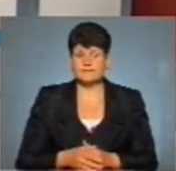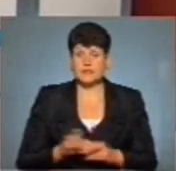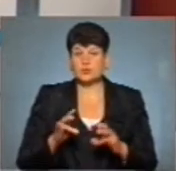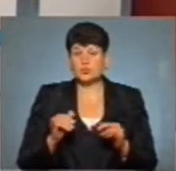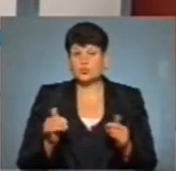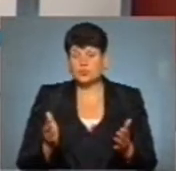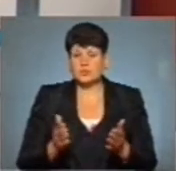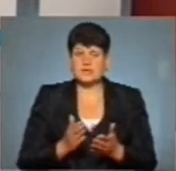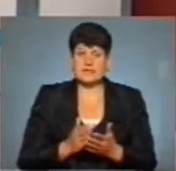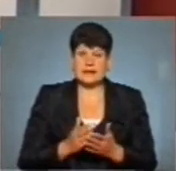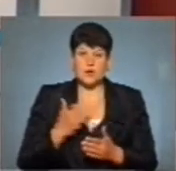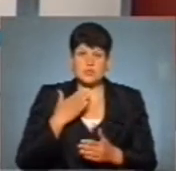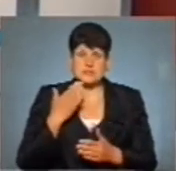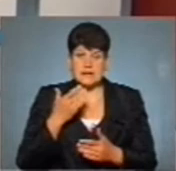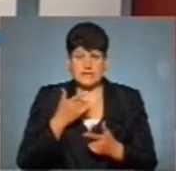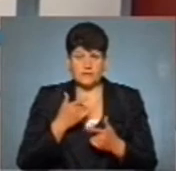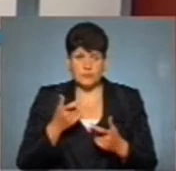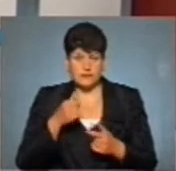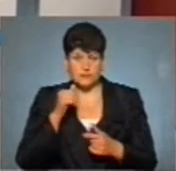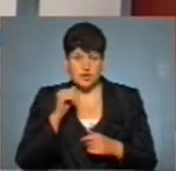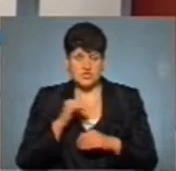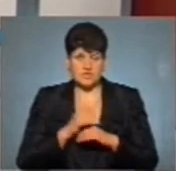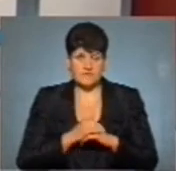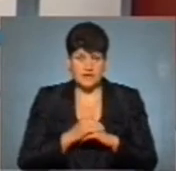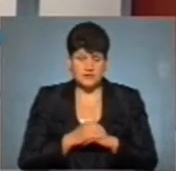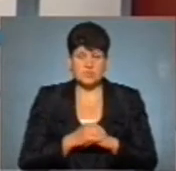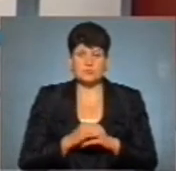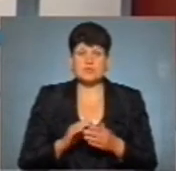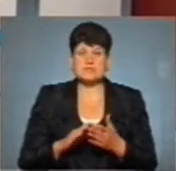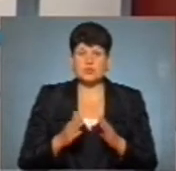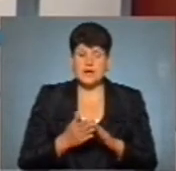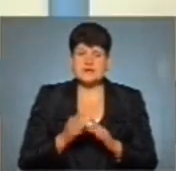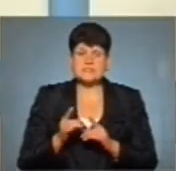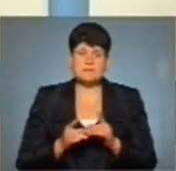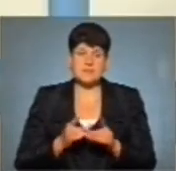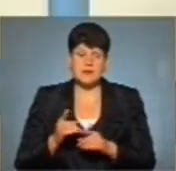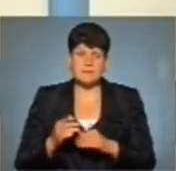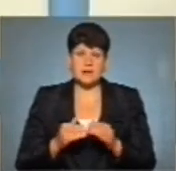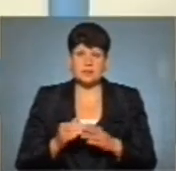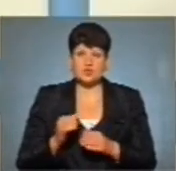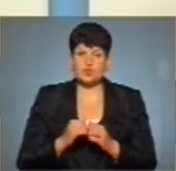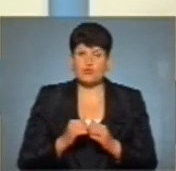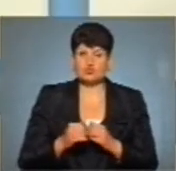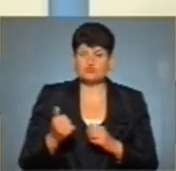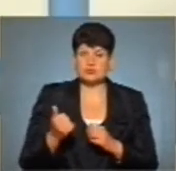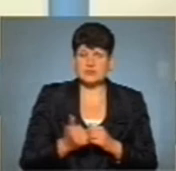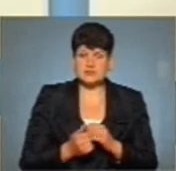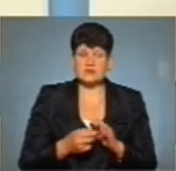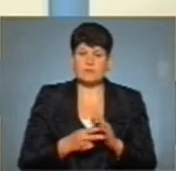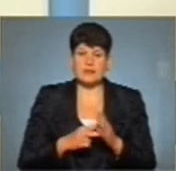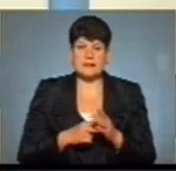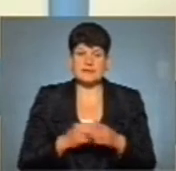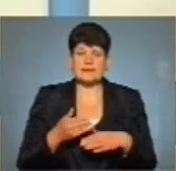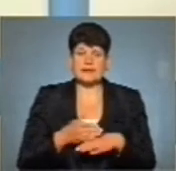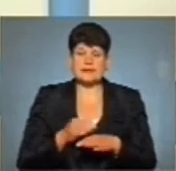Скажімо так, є остання інформація станом на вчорашній вечір, тому що, скажімо, ситуація міняється практично кожного тижня в плані децентралізації, в